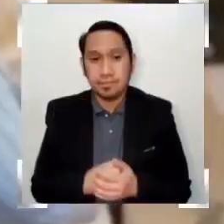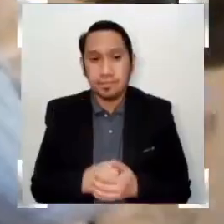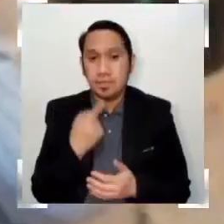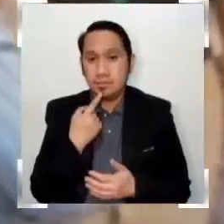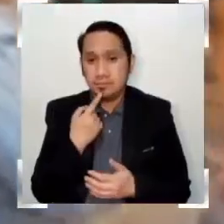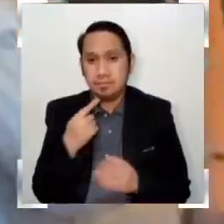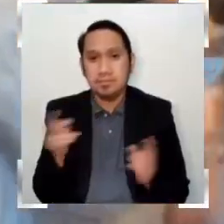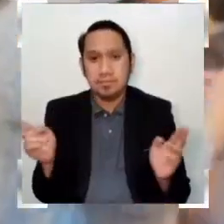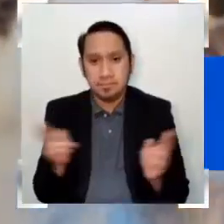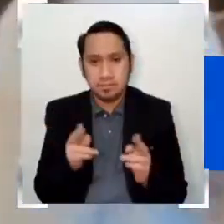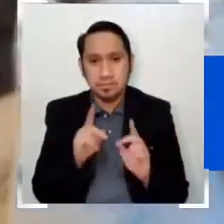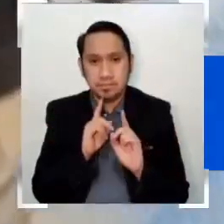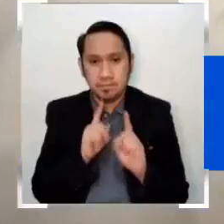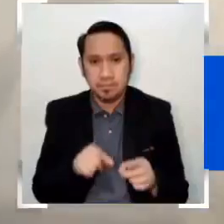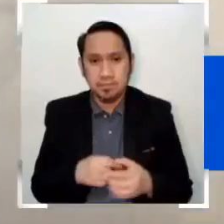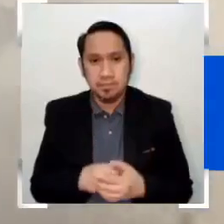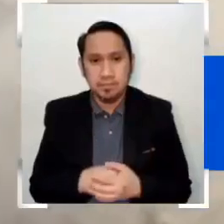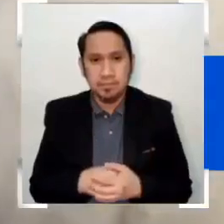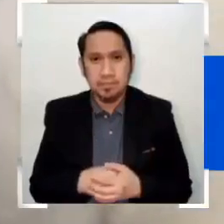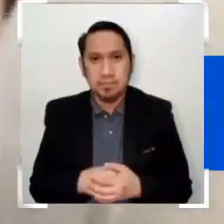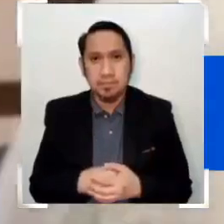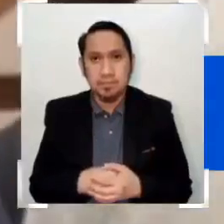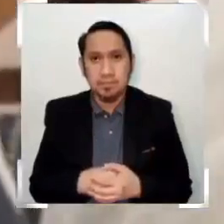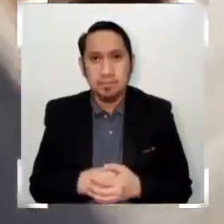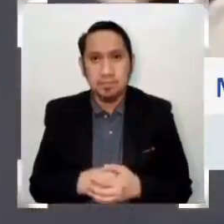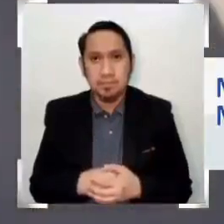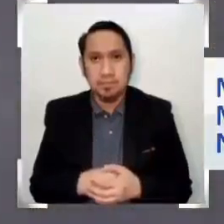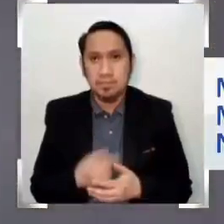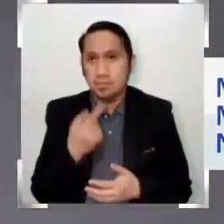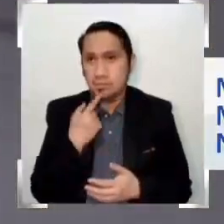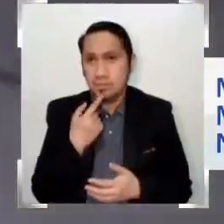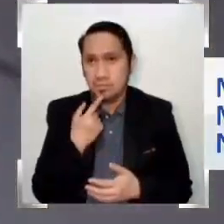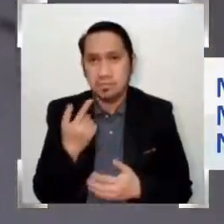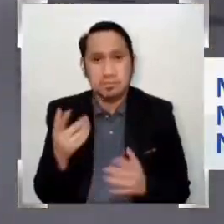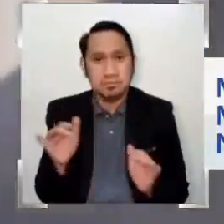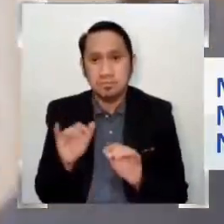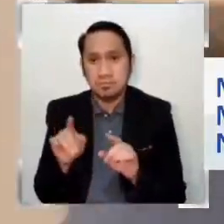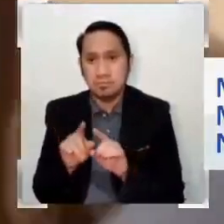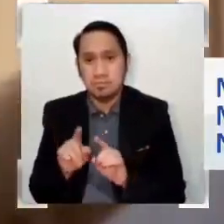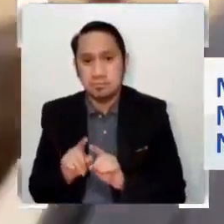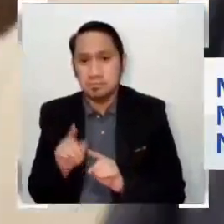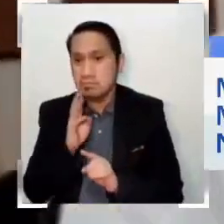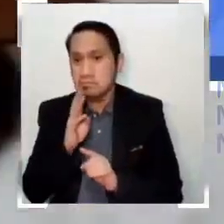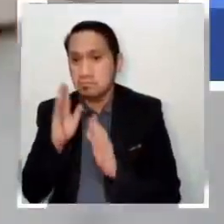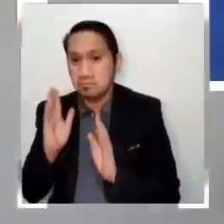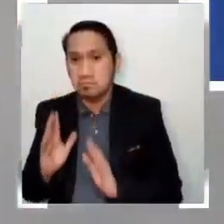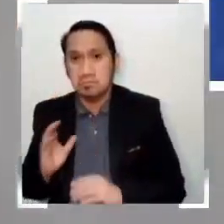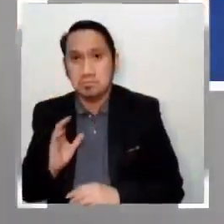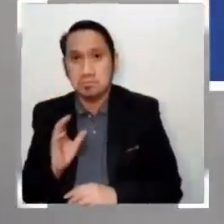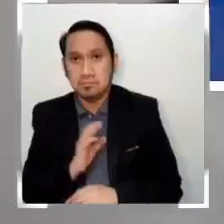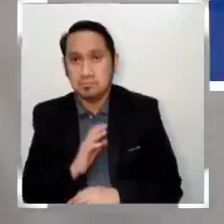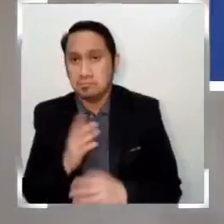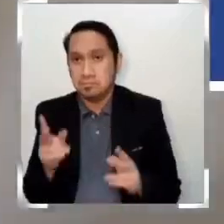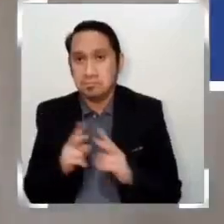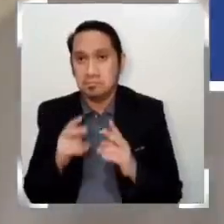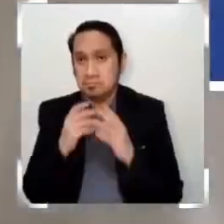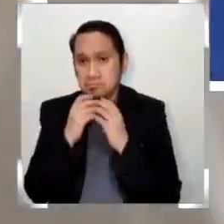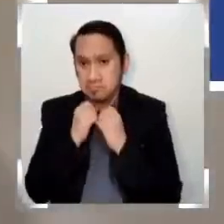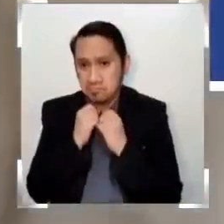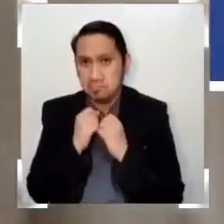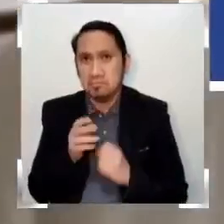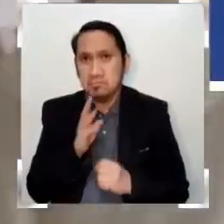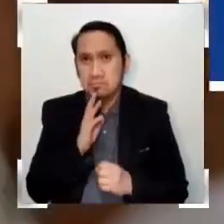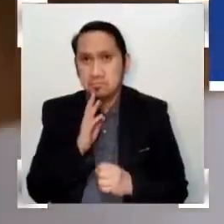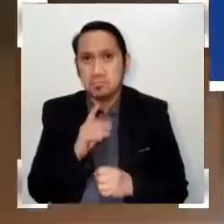sagot. Sir, kailangan... Maging si Speaker Romualdez, matipid ang kanyang salita. Sir, can we just ask kung